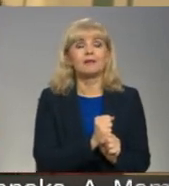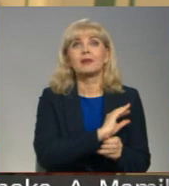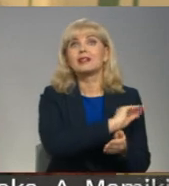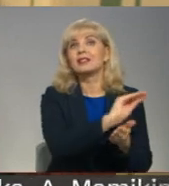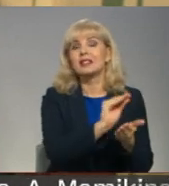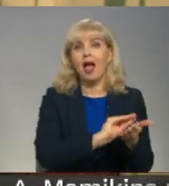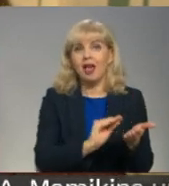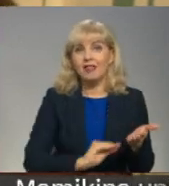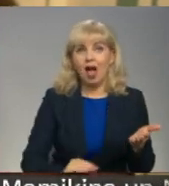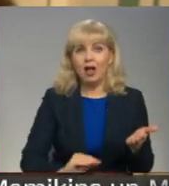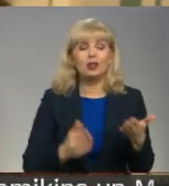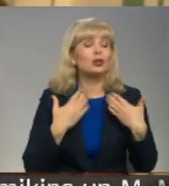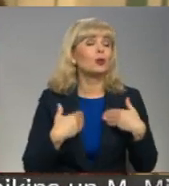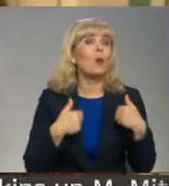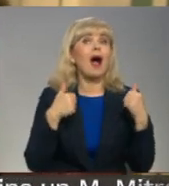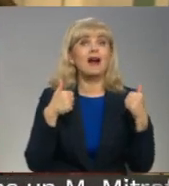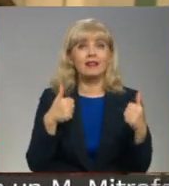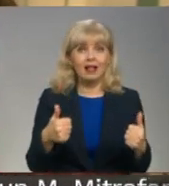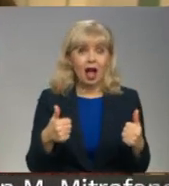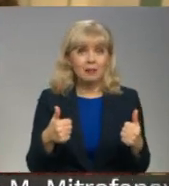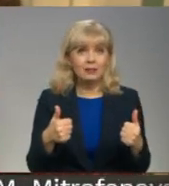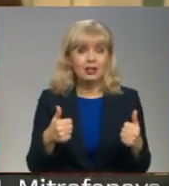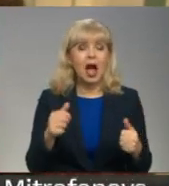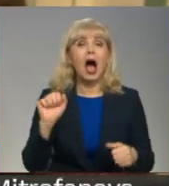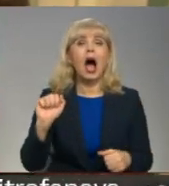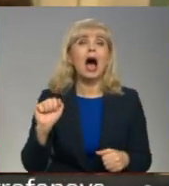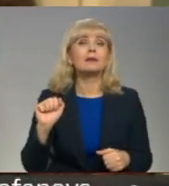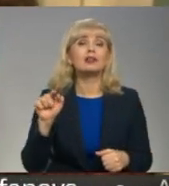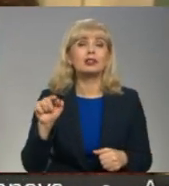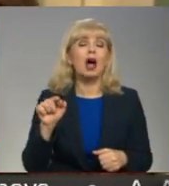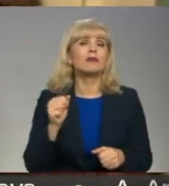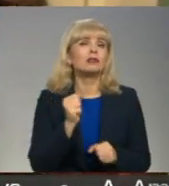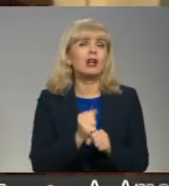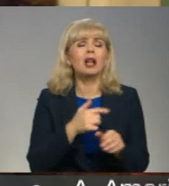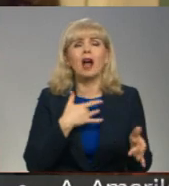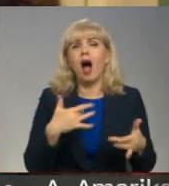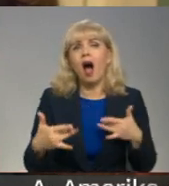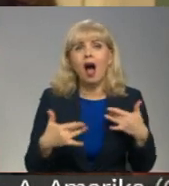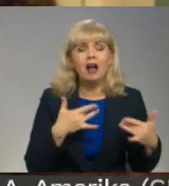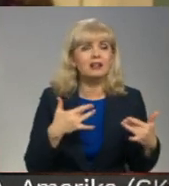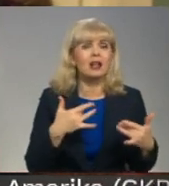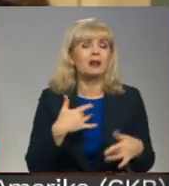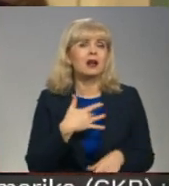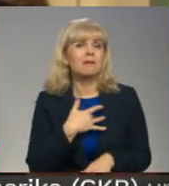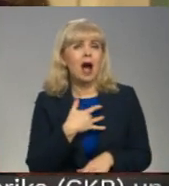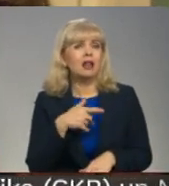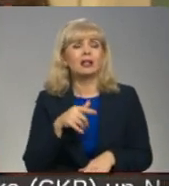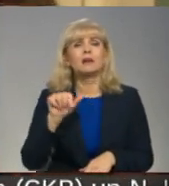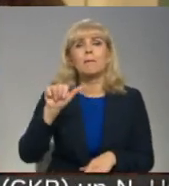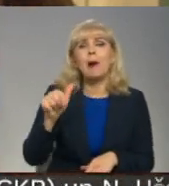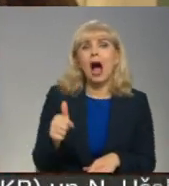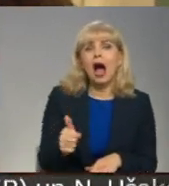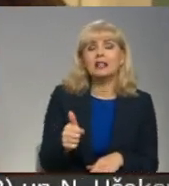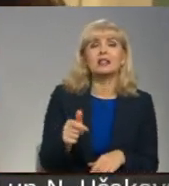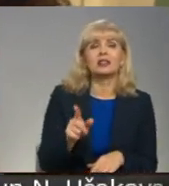scenārijs ir labs, un Armands tā, protams, strādāt ar aktieriem, un arī man likās tā, mākslinieciski,